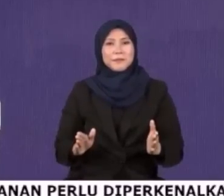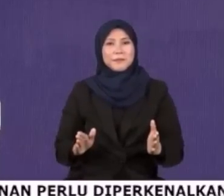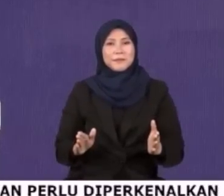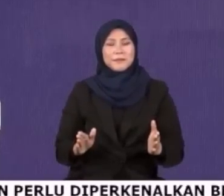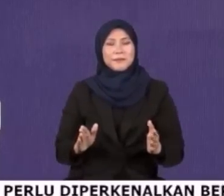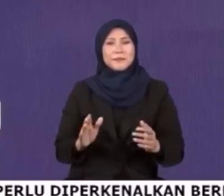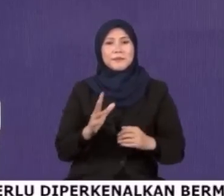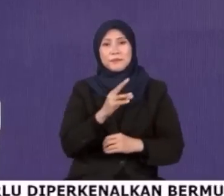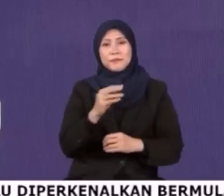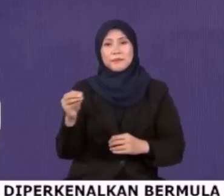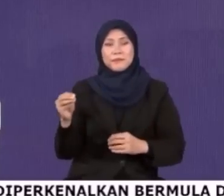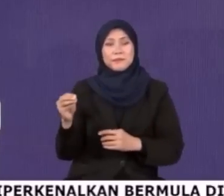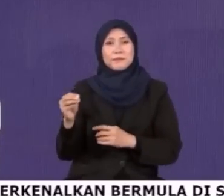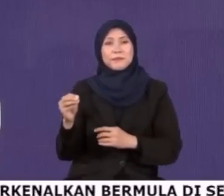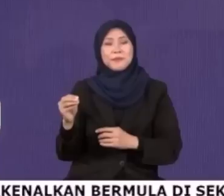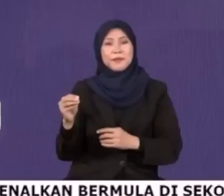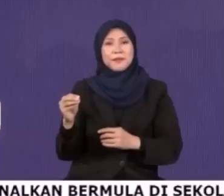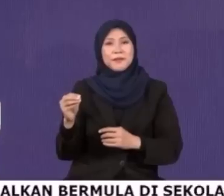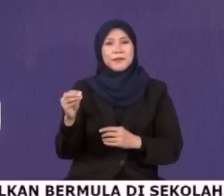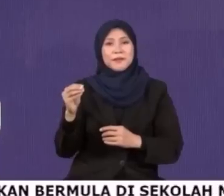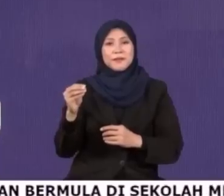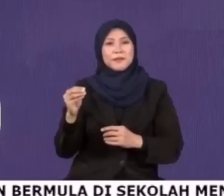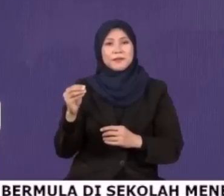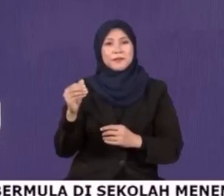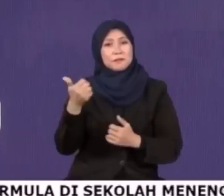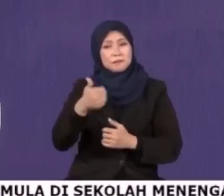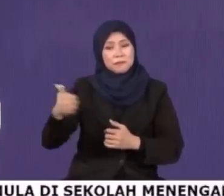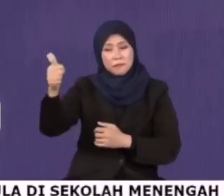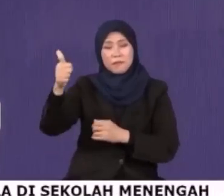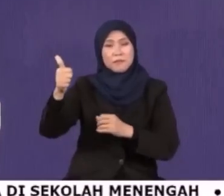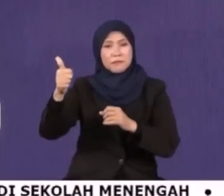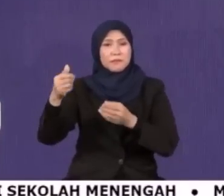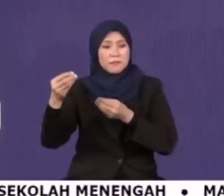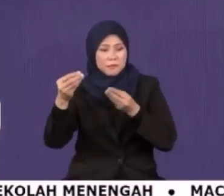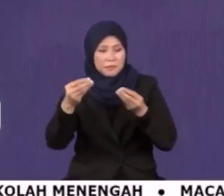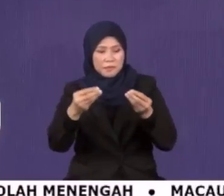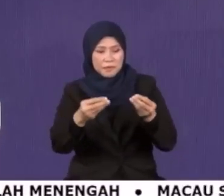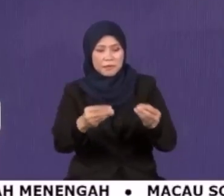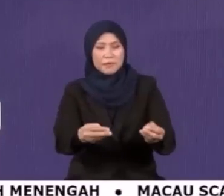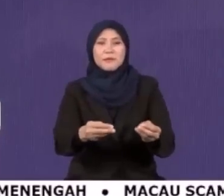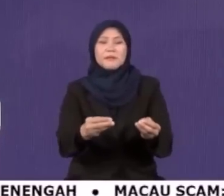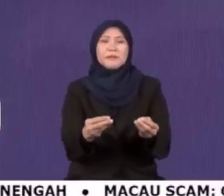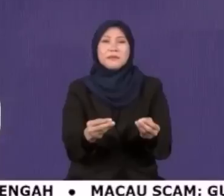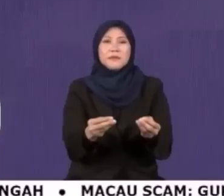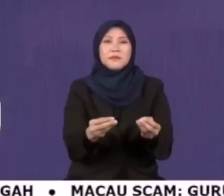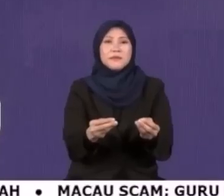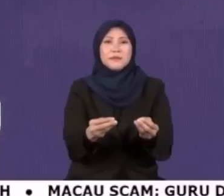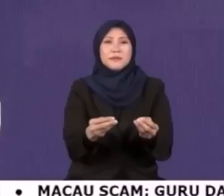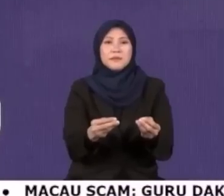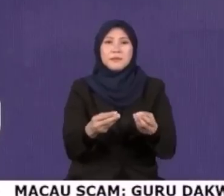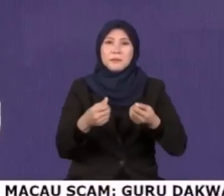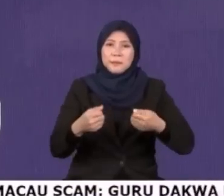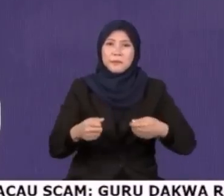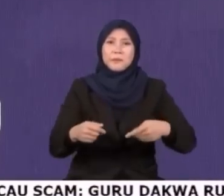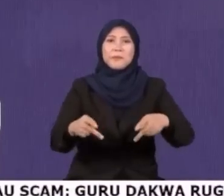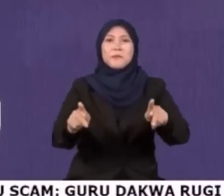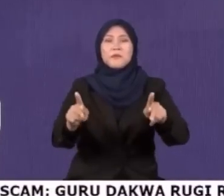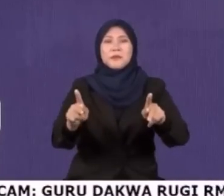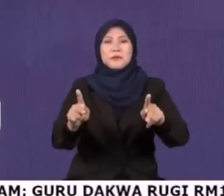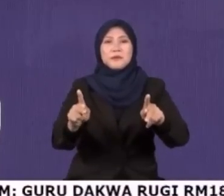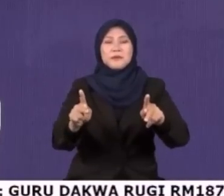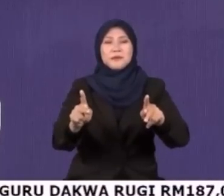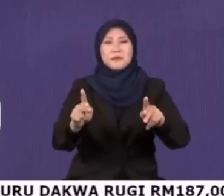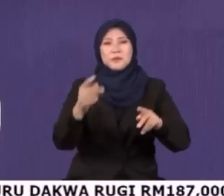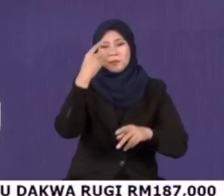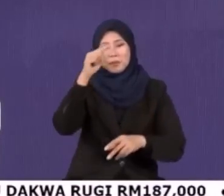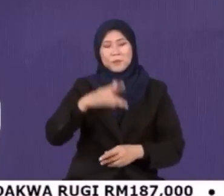gedung-gedung utama yang menguasai media harus tidak diberikan sedikit ruang untuk